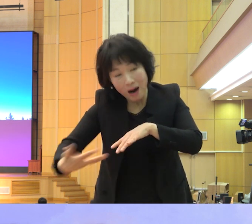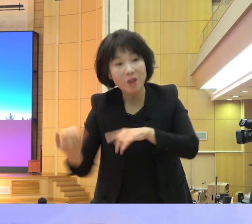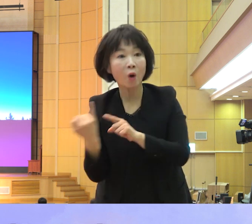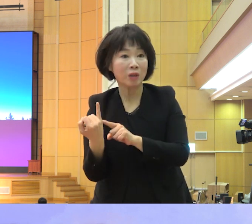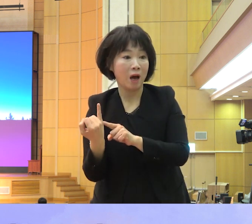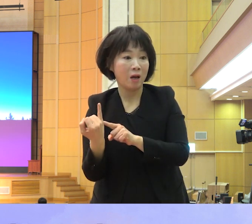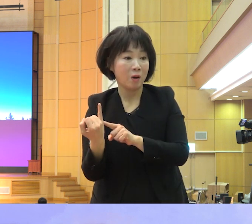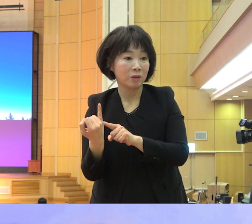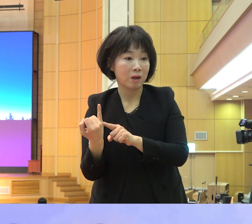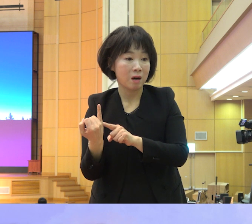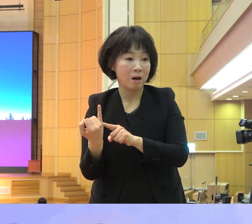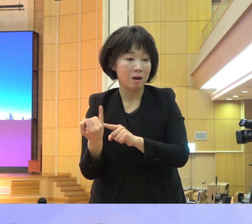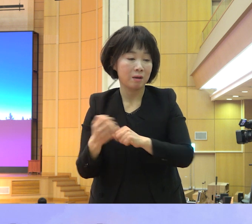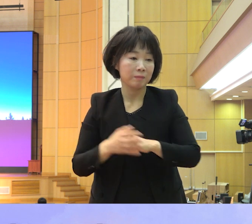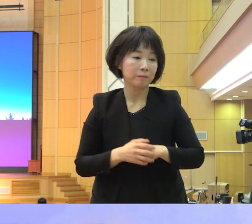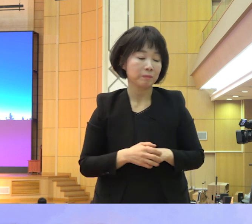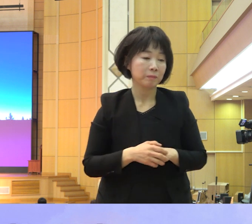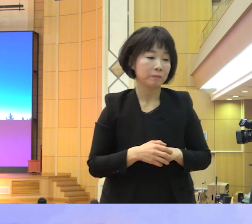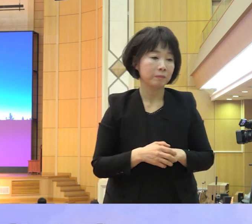예수님의 소위 사도들,